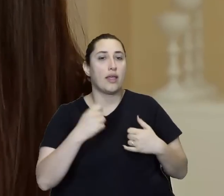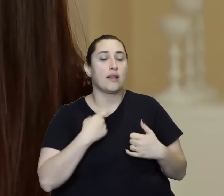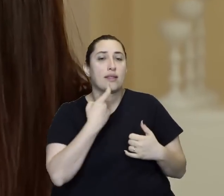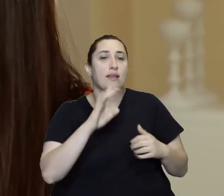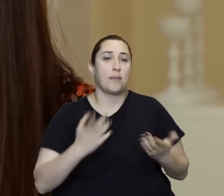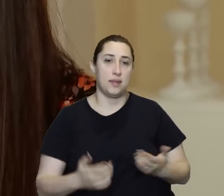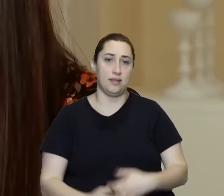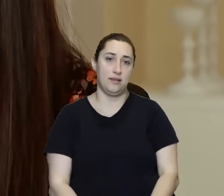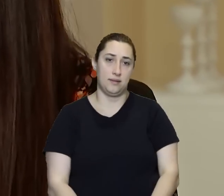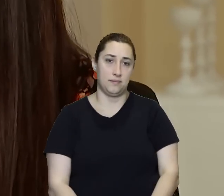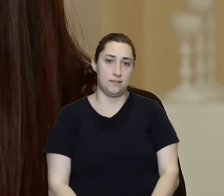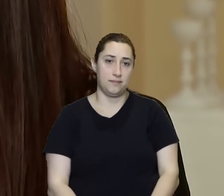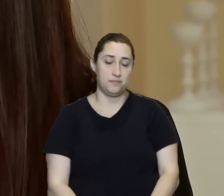diyemedik.